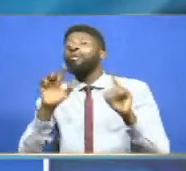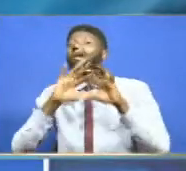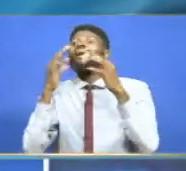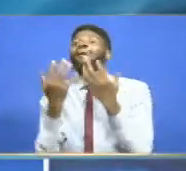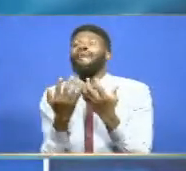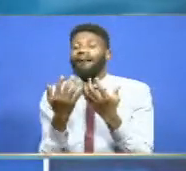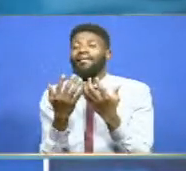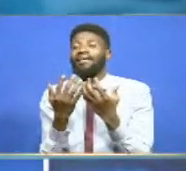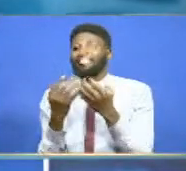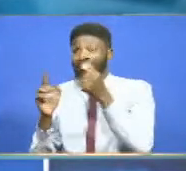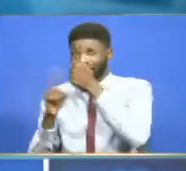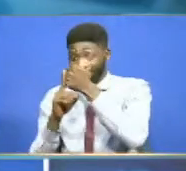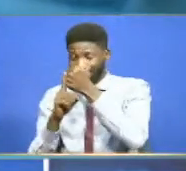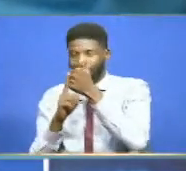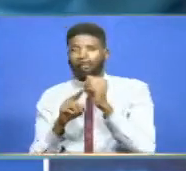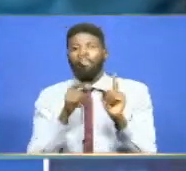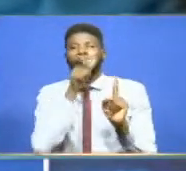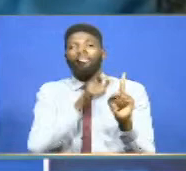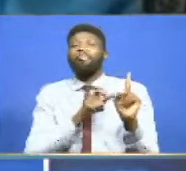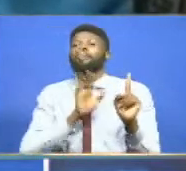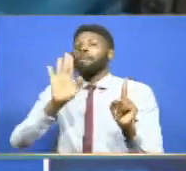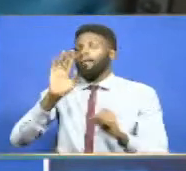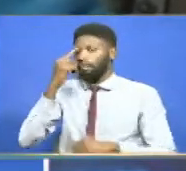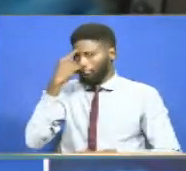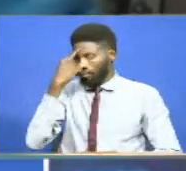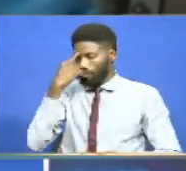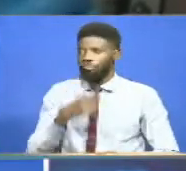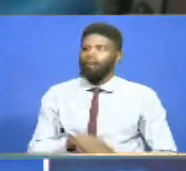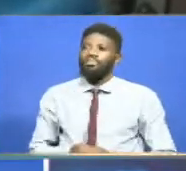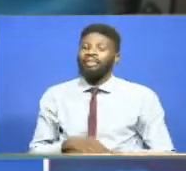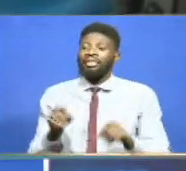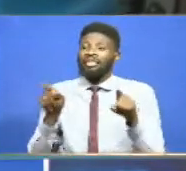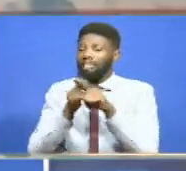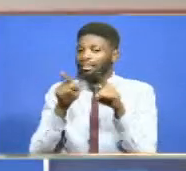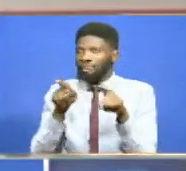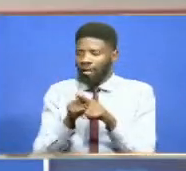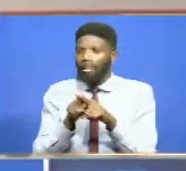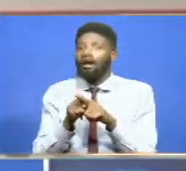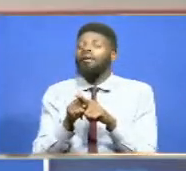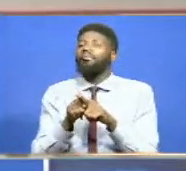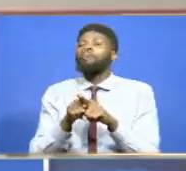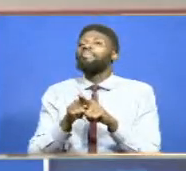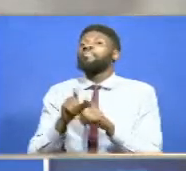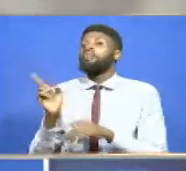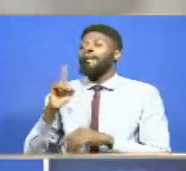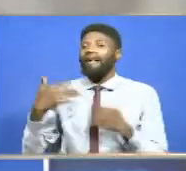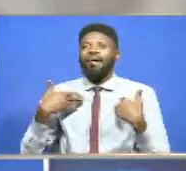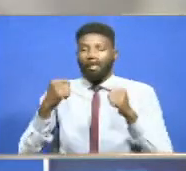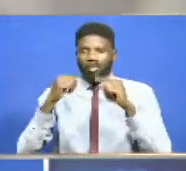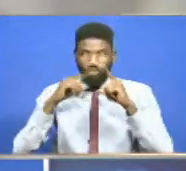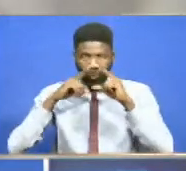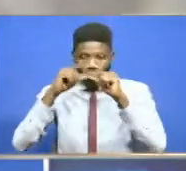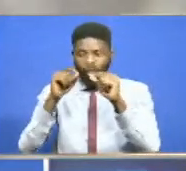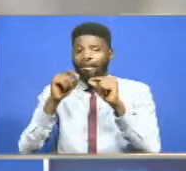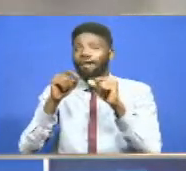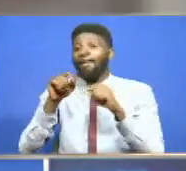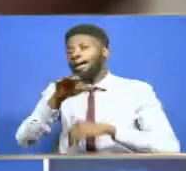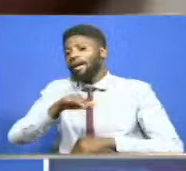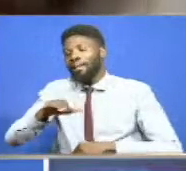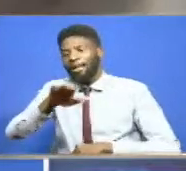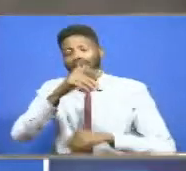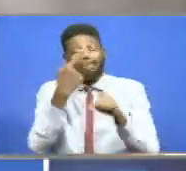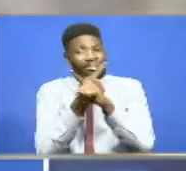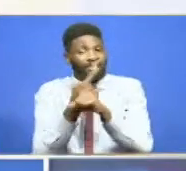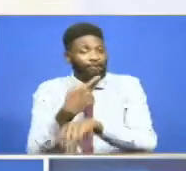haya yanapojiri, maafisa wa afya wameripoti kwamba usambazaji chanjo unakatizwa, huku majimbo 5